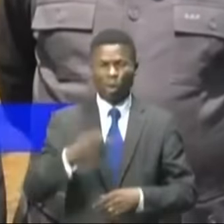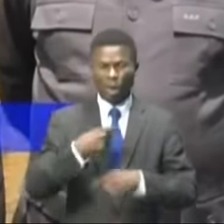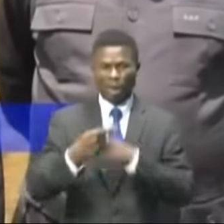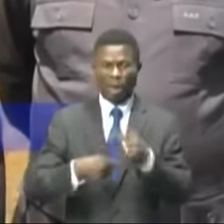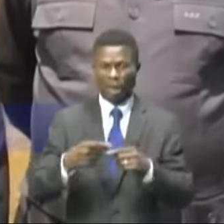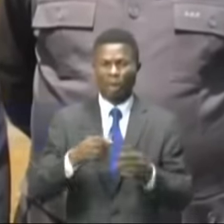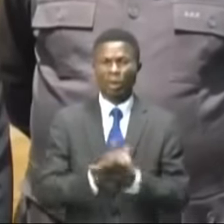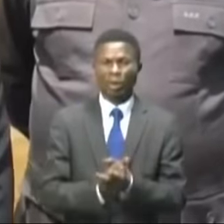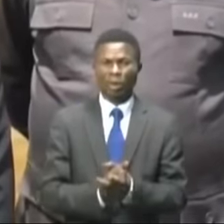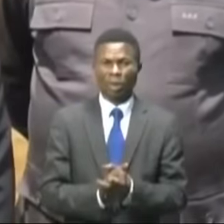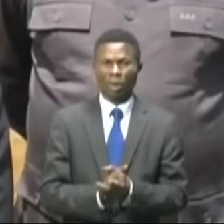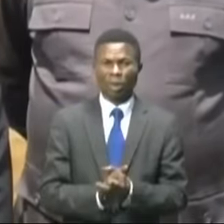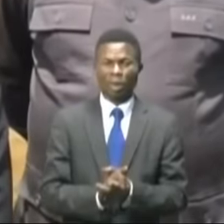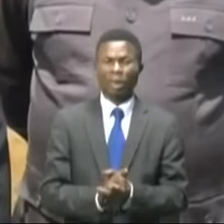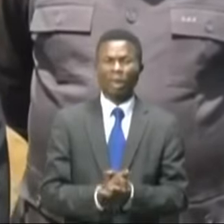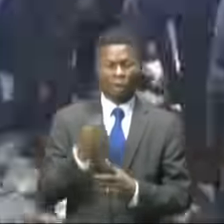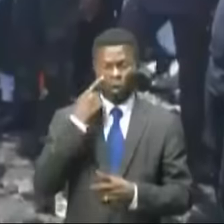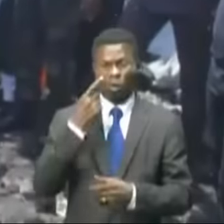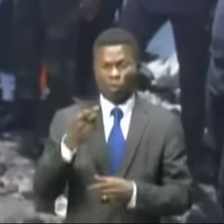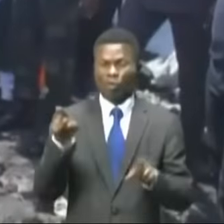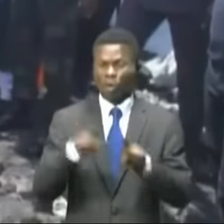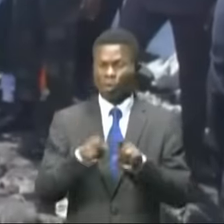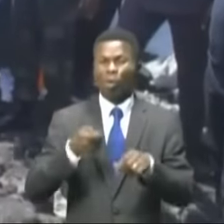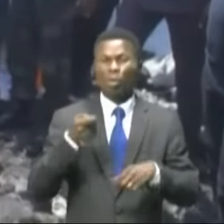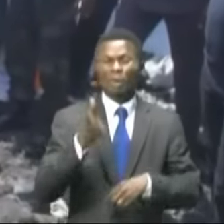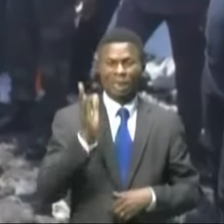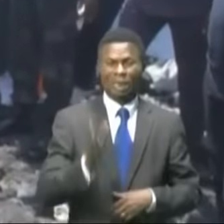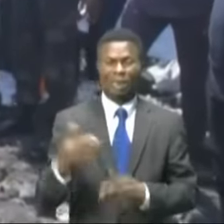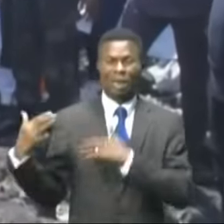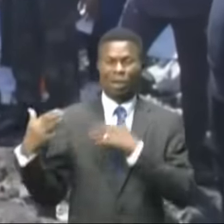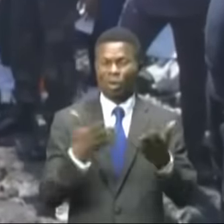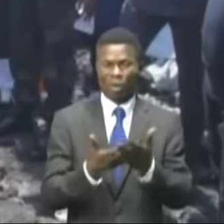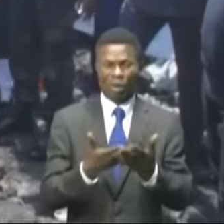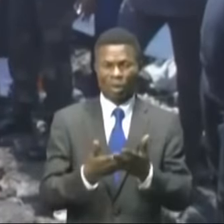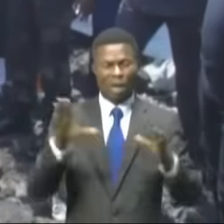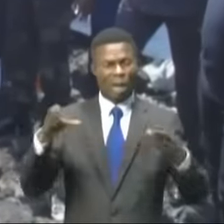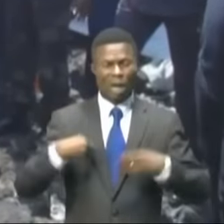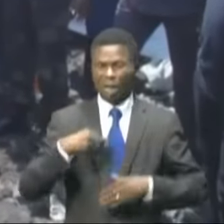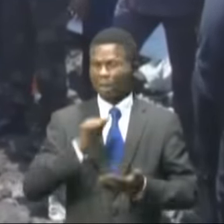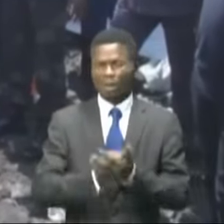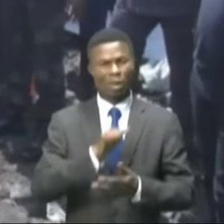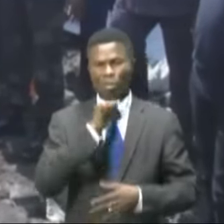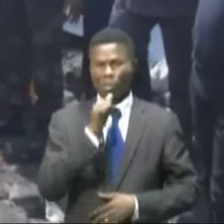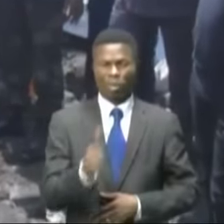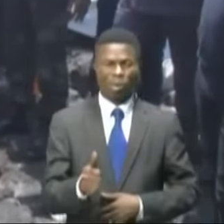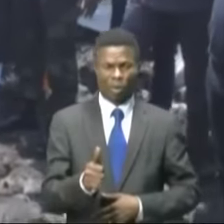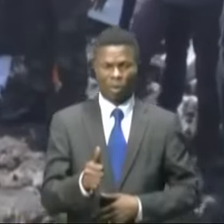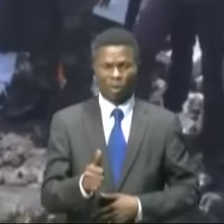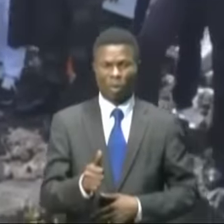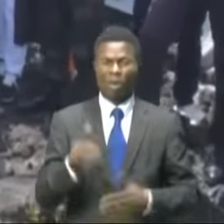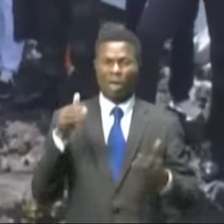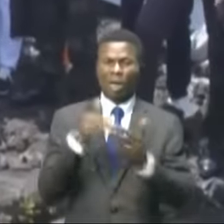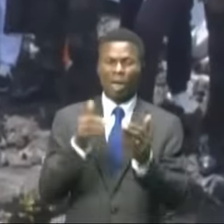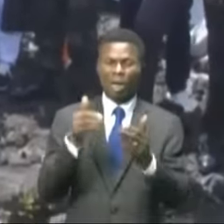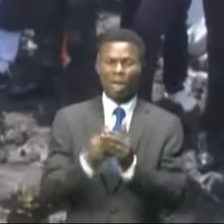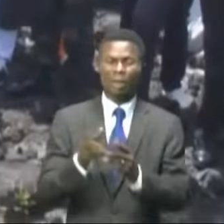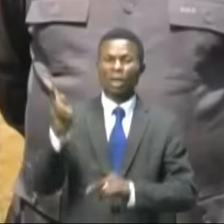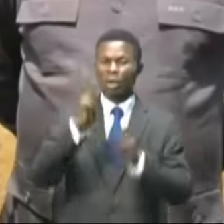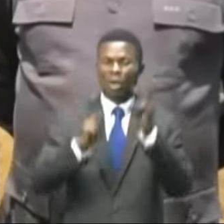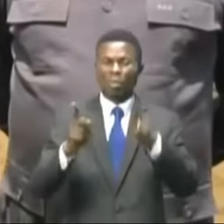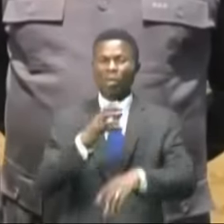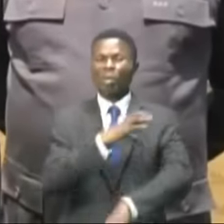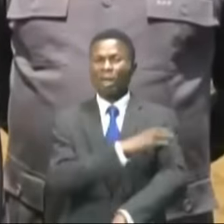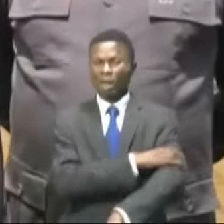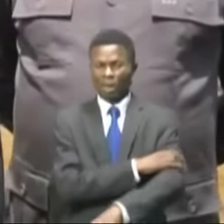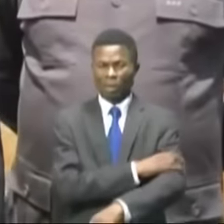président, ils doivent être traités tels quels comme des criminels de guerre. On ne peut pas se permettre de s'en prendre à des populations civiles ou